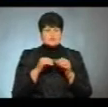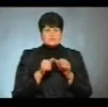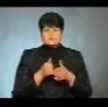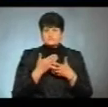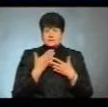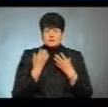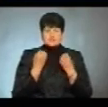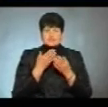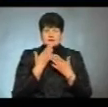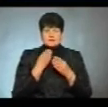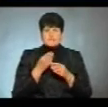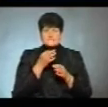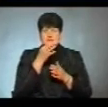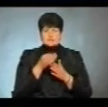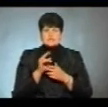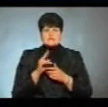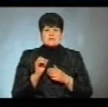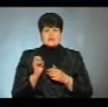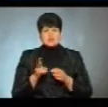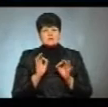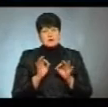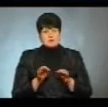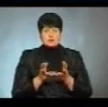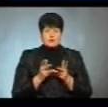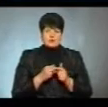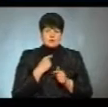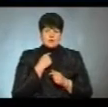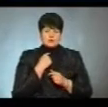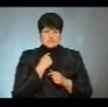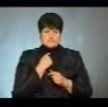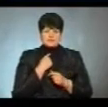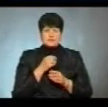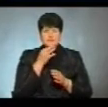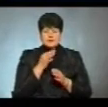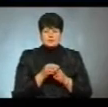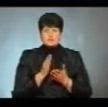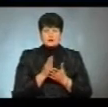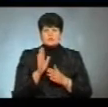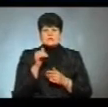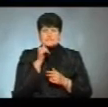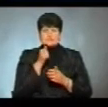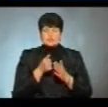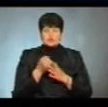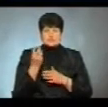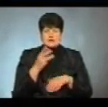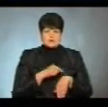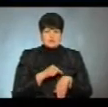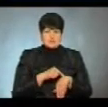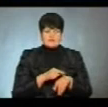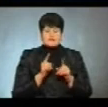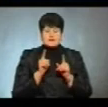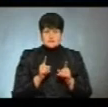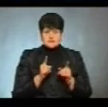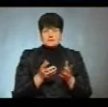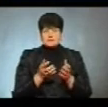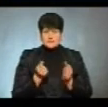бо ще немає відповіді ЦВК, чи правильно на окрузі підрахували голоси. Відповідь ЦВК має бути завтра до 13-ї години. Як тільки вона